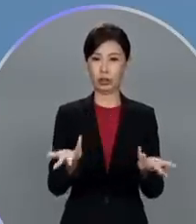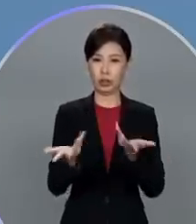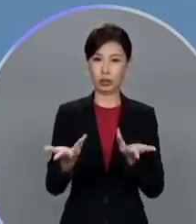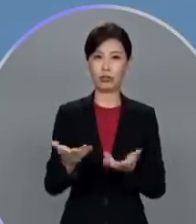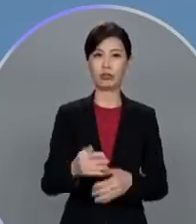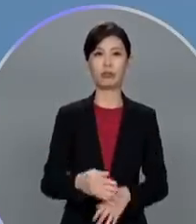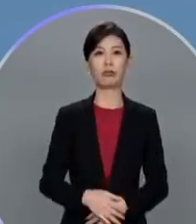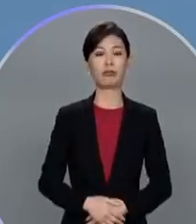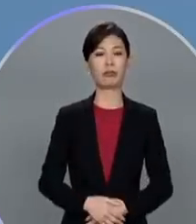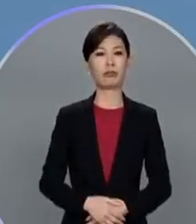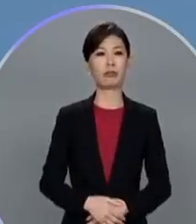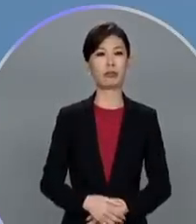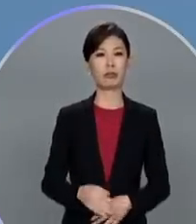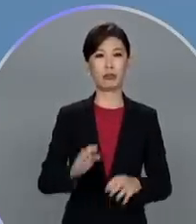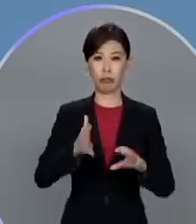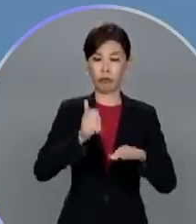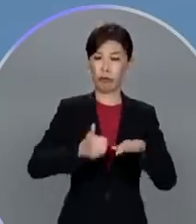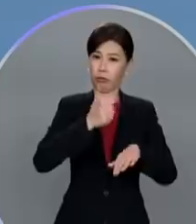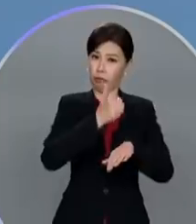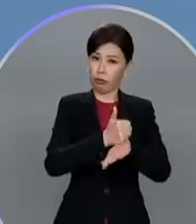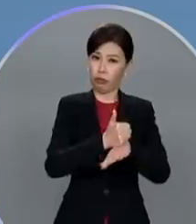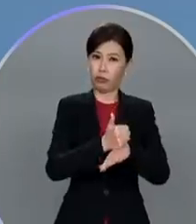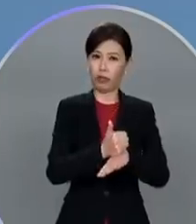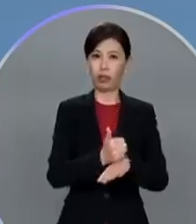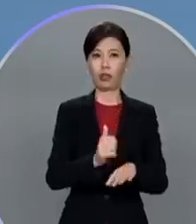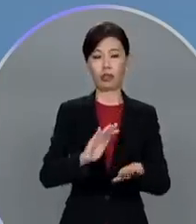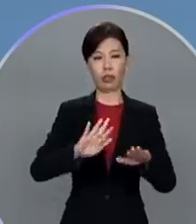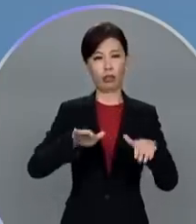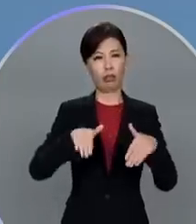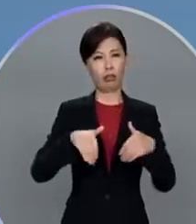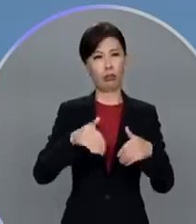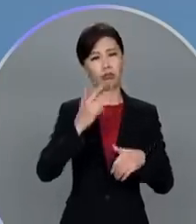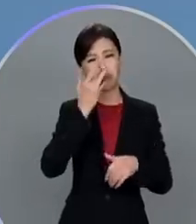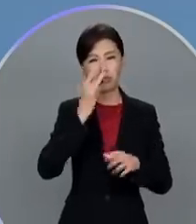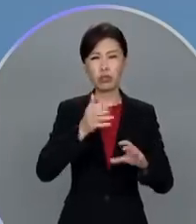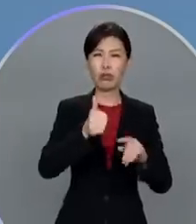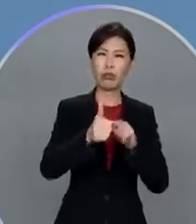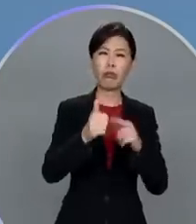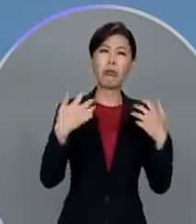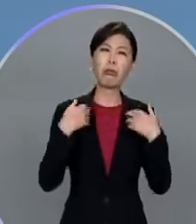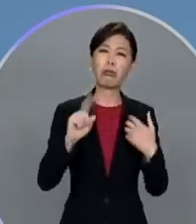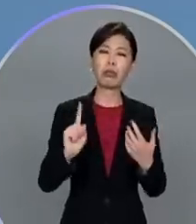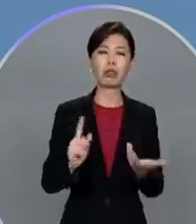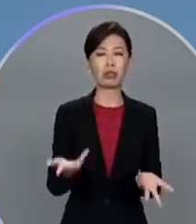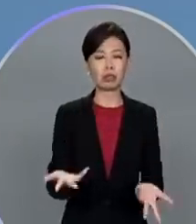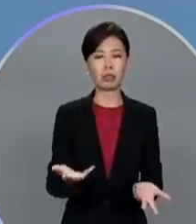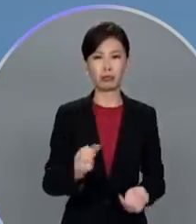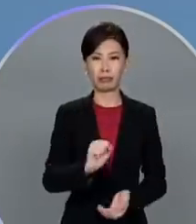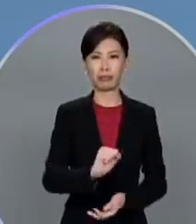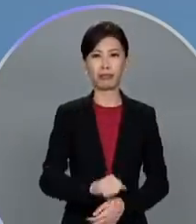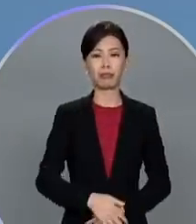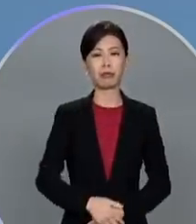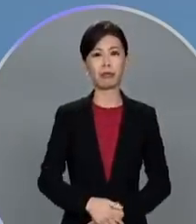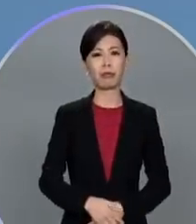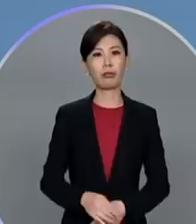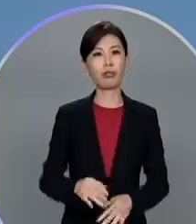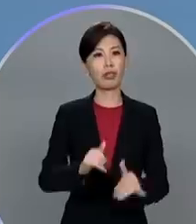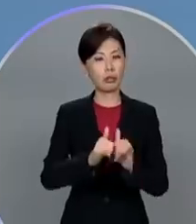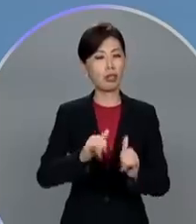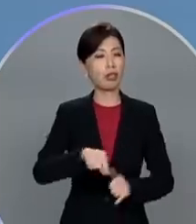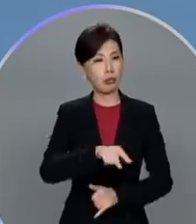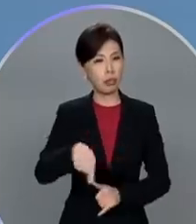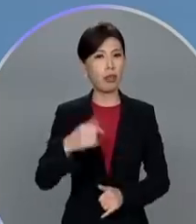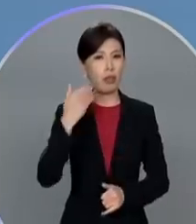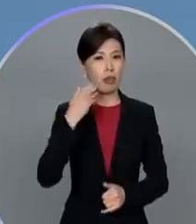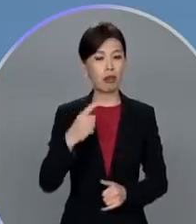统。不要选了总统做了总统还搞不清楚总统怎么干。亲爱的台湾乡亲，台湾同胞，认同